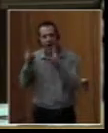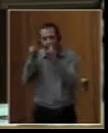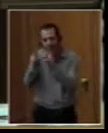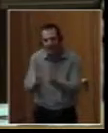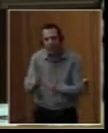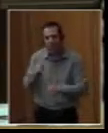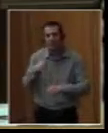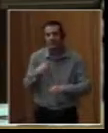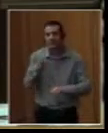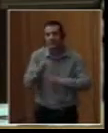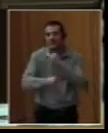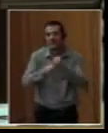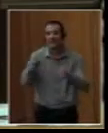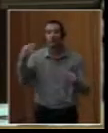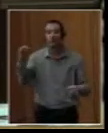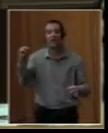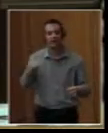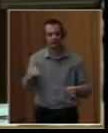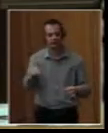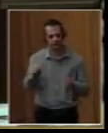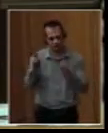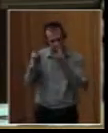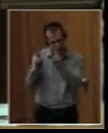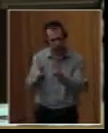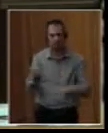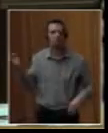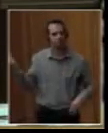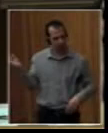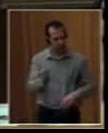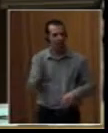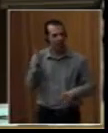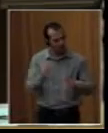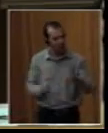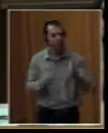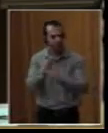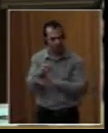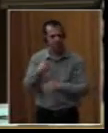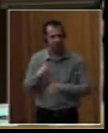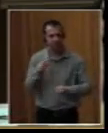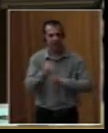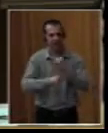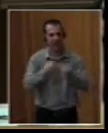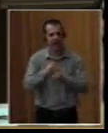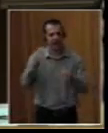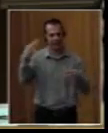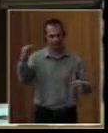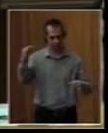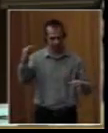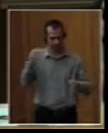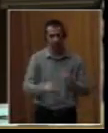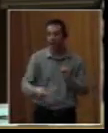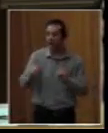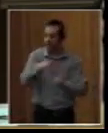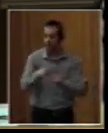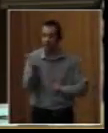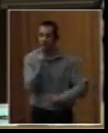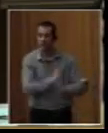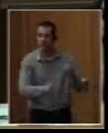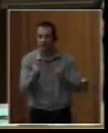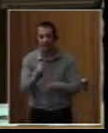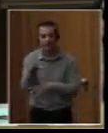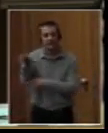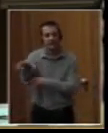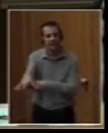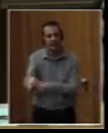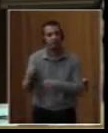στο διαδίκτυο. Στα πλαίσια εξάλλου της προσπάθειας για άριστη προσβασιμότητα στο Ίδρυμα Ευγενίδου, προχωρήσαμε και στην εγκατάσταση σταθμών εργασίας